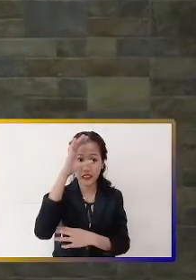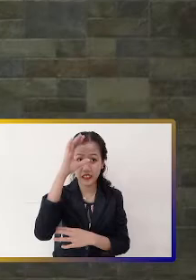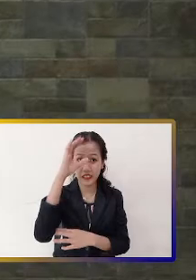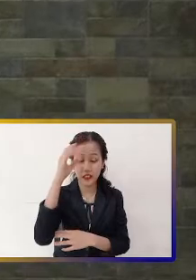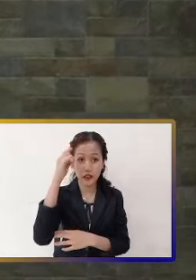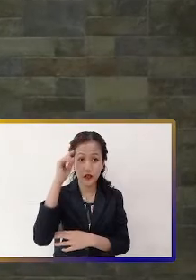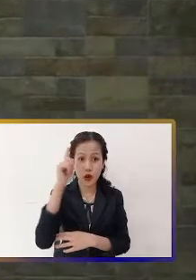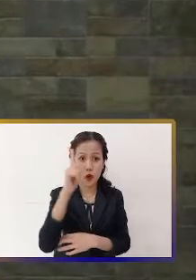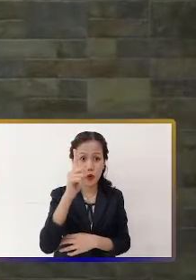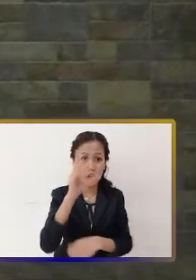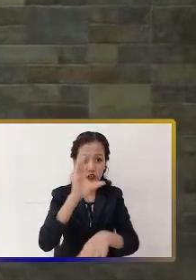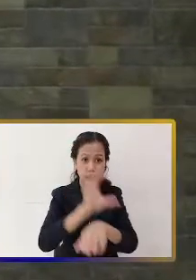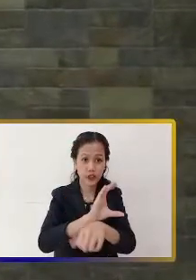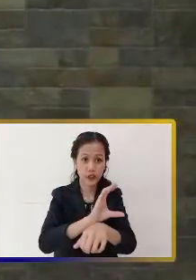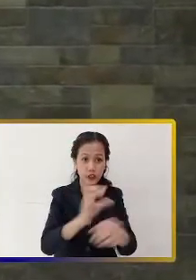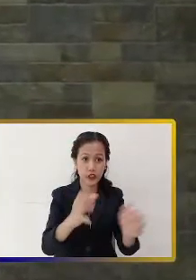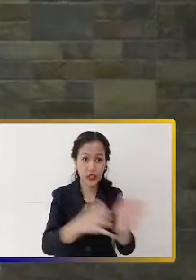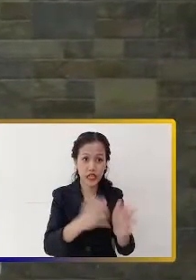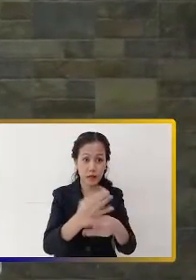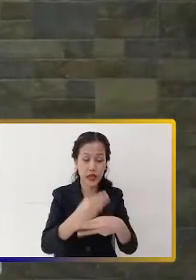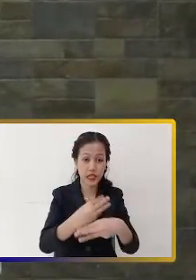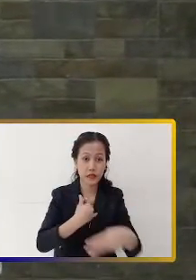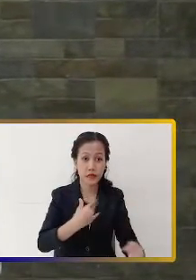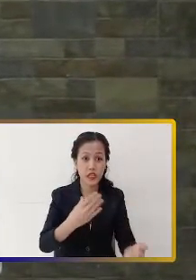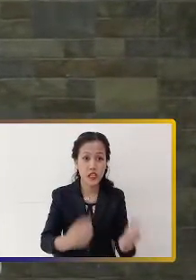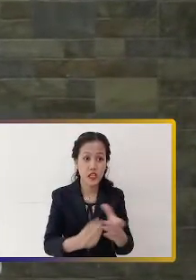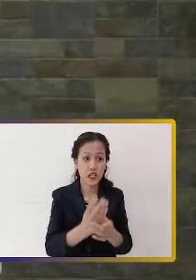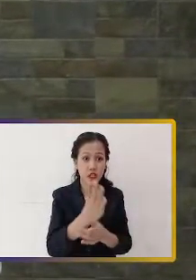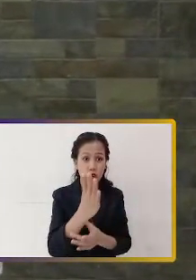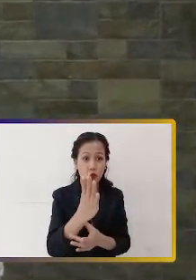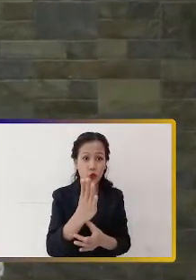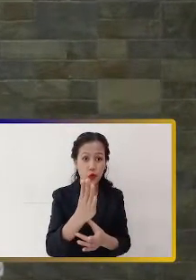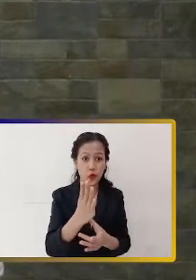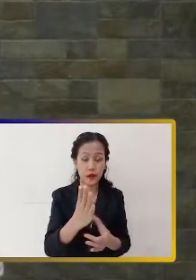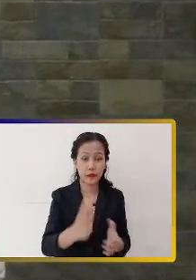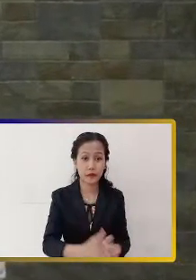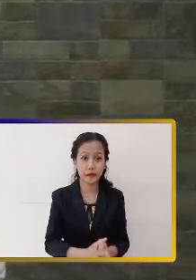isang simbahan na magpapalago at